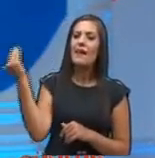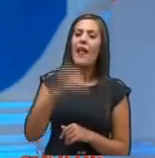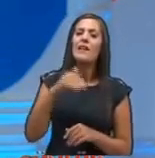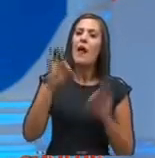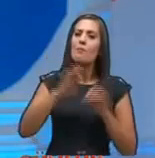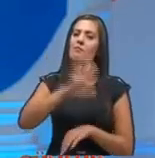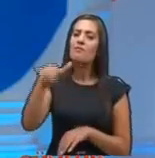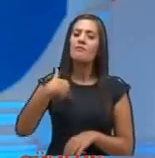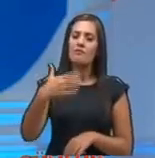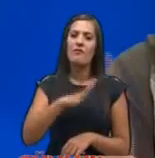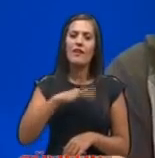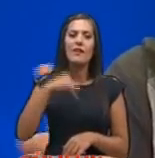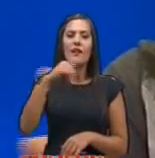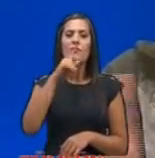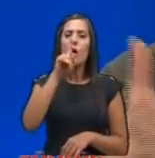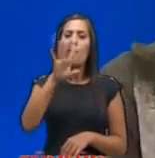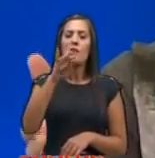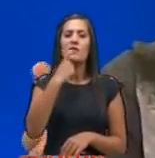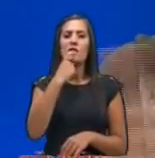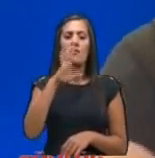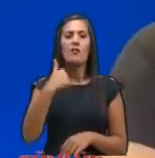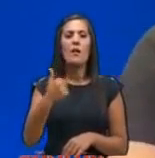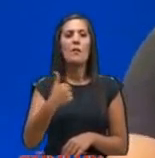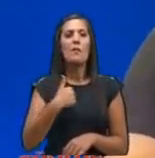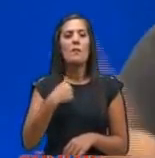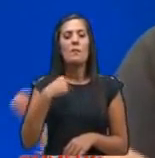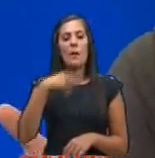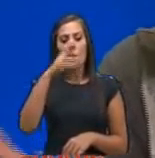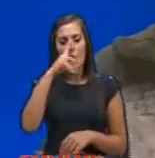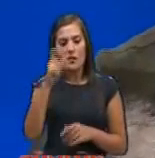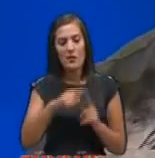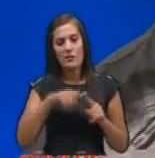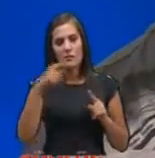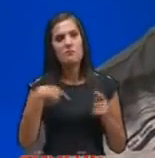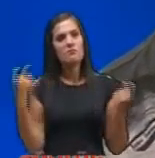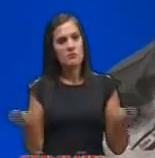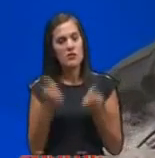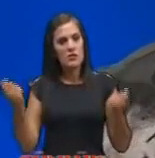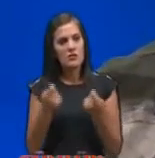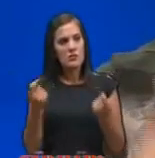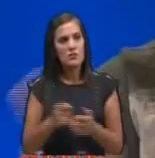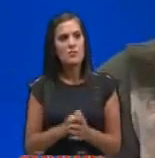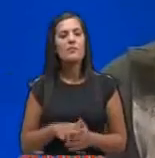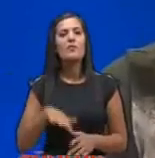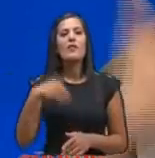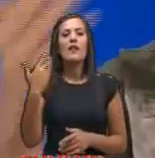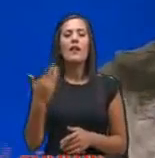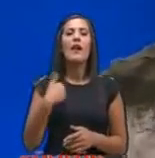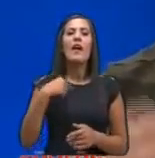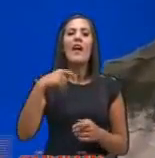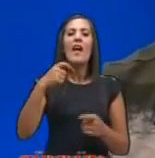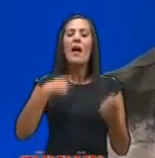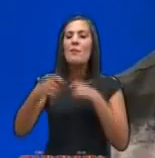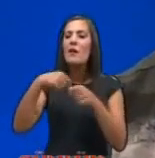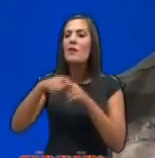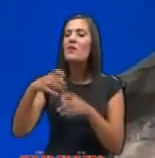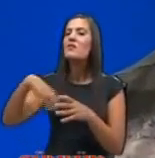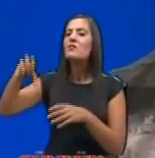İstanbul'da. İşte bir 7-8 sene beraber çaldık. Fakat yine o işlerle çok fazla para kazanamadığım için müzisyenlik meselesinden. İşte mühendislik okuduğum